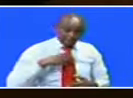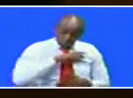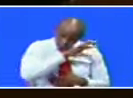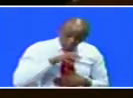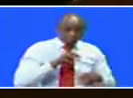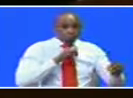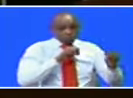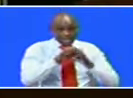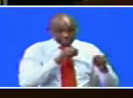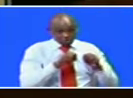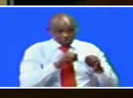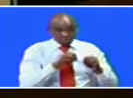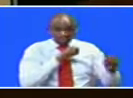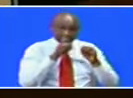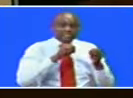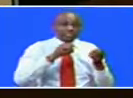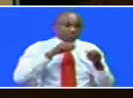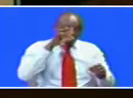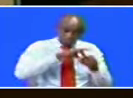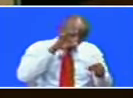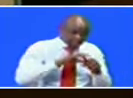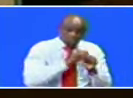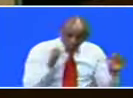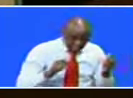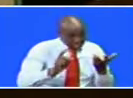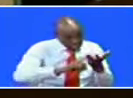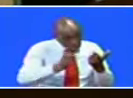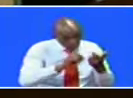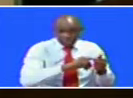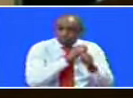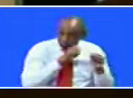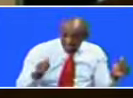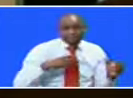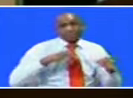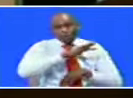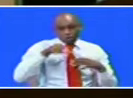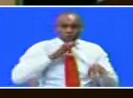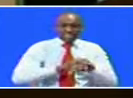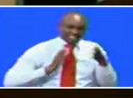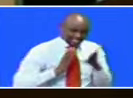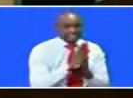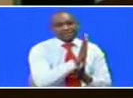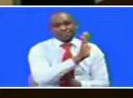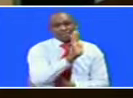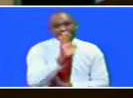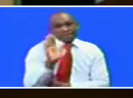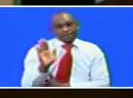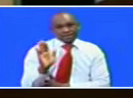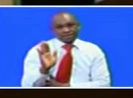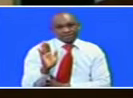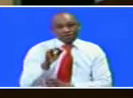tu manage kura vizuri, tallying ifanywe vizuri, na kila mtu apate yale